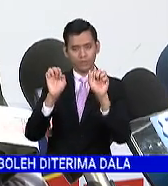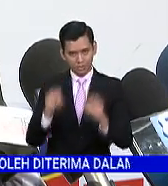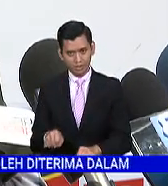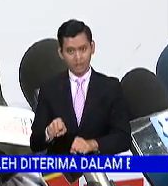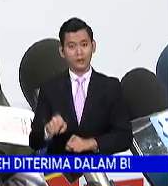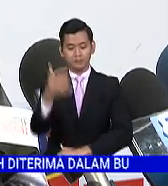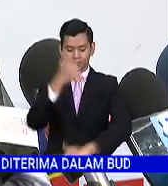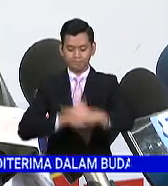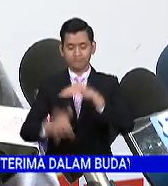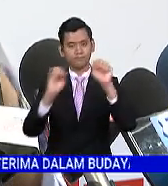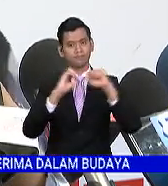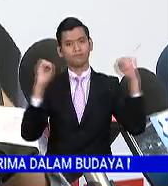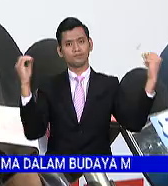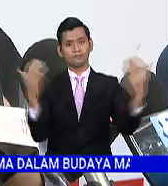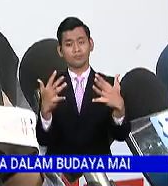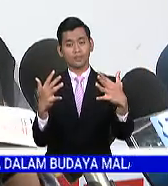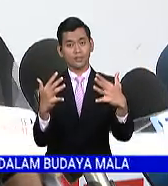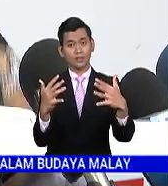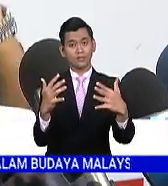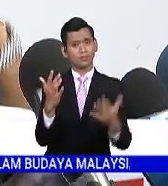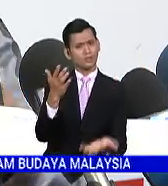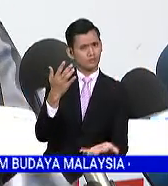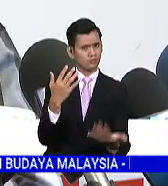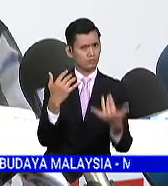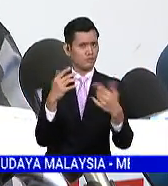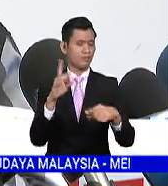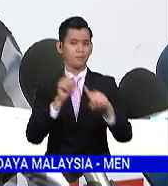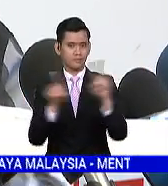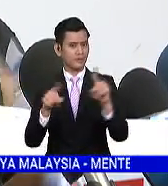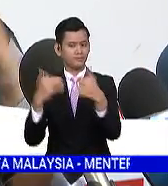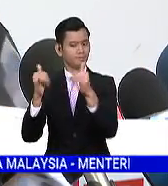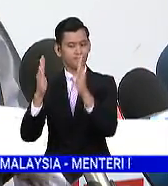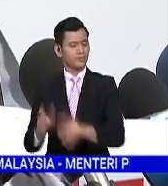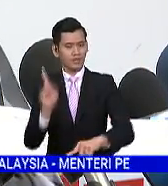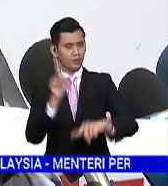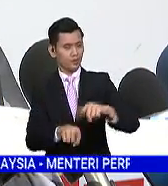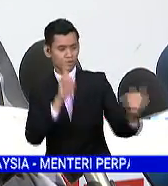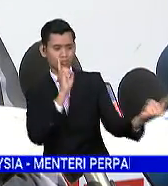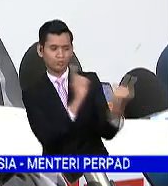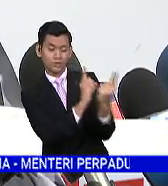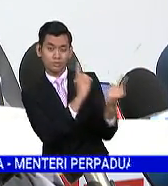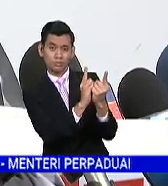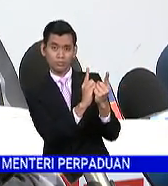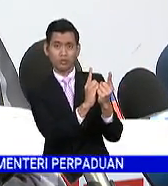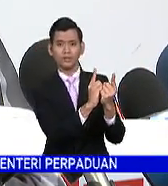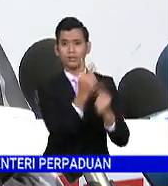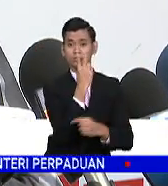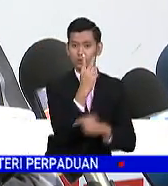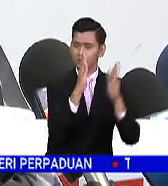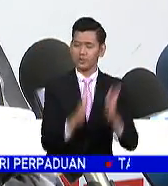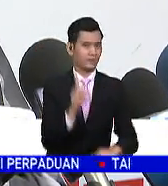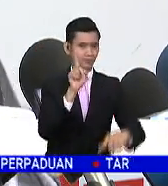pemain yang kalau kita ikut konsep bubble, mungkin pemain yang tak boleh jumpa penonton. Penonton you can come in, well follow the bubble and the capacity